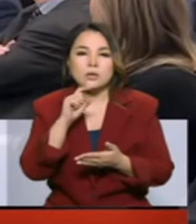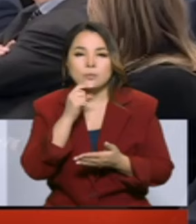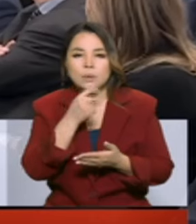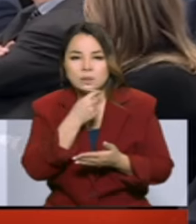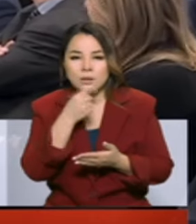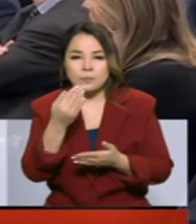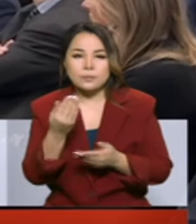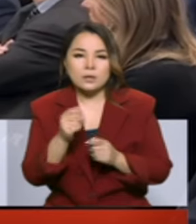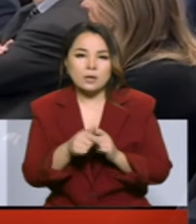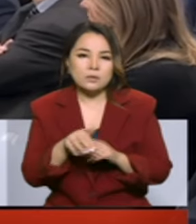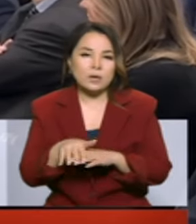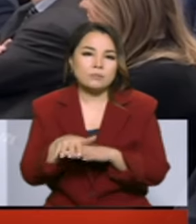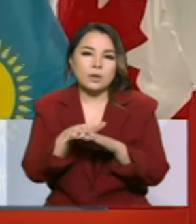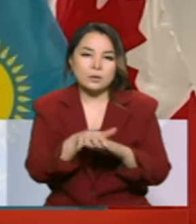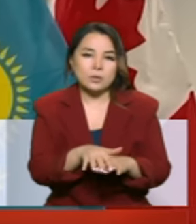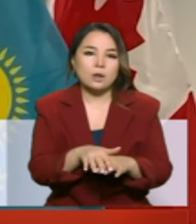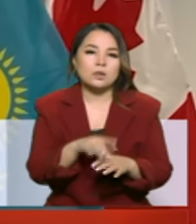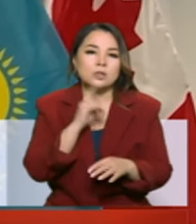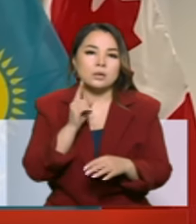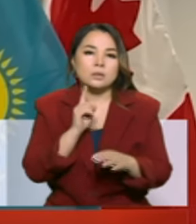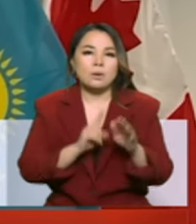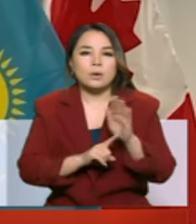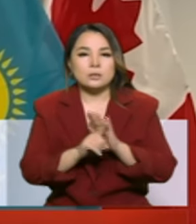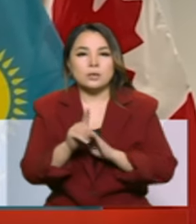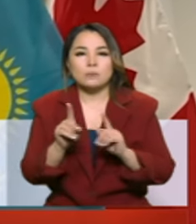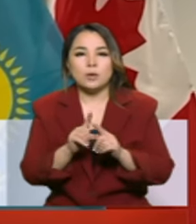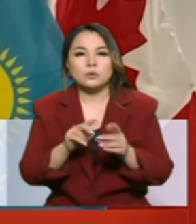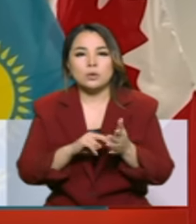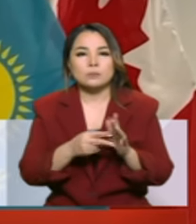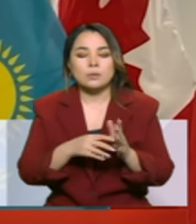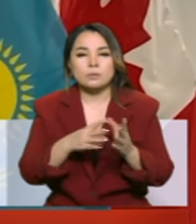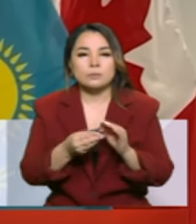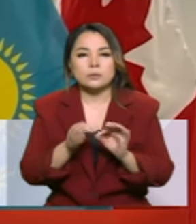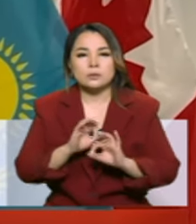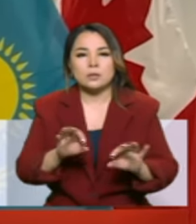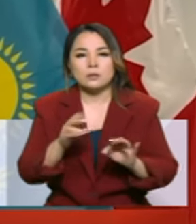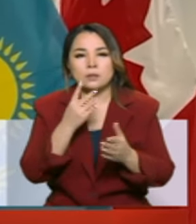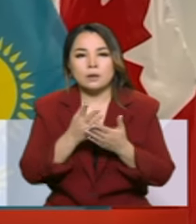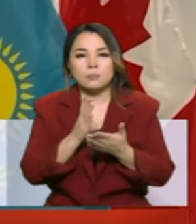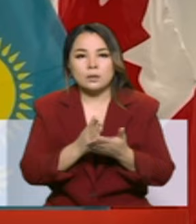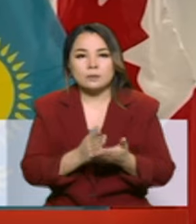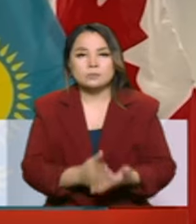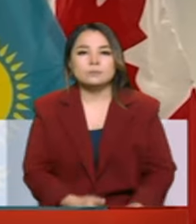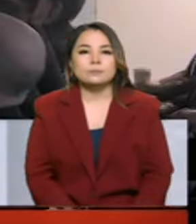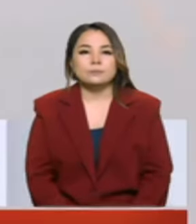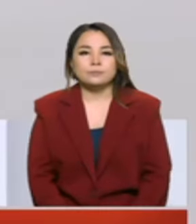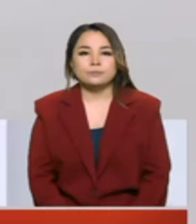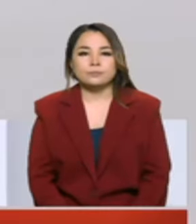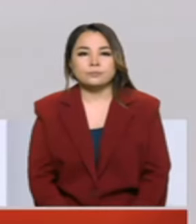және инвестициялық әлеуеті, жасыл бастамалар мен жоспарлар жайлы баяндады.